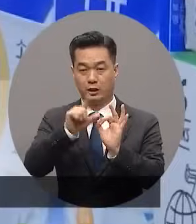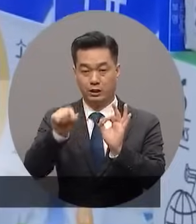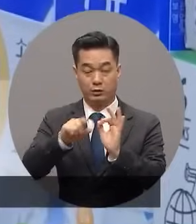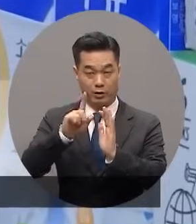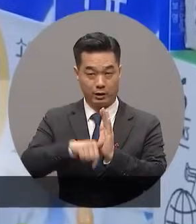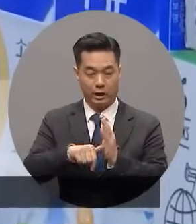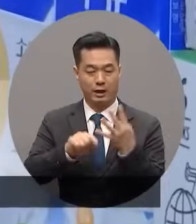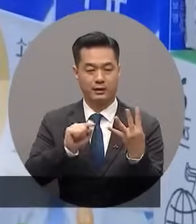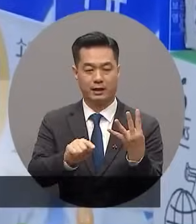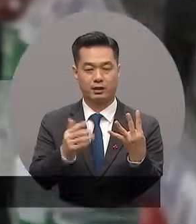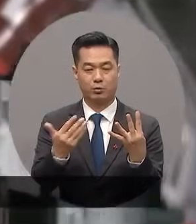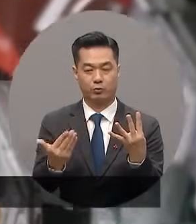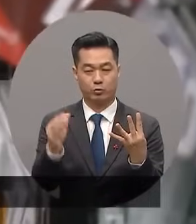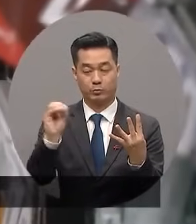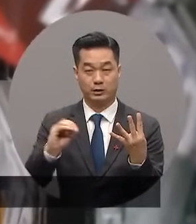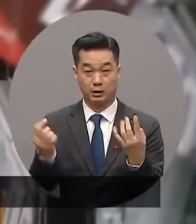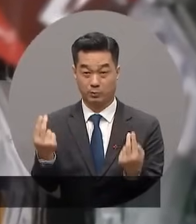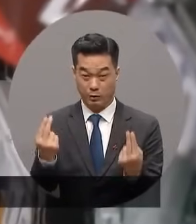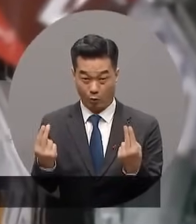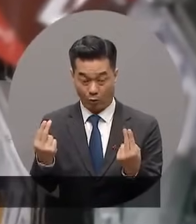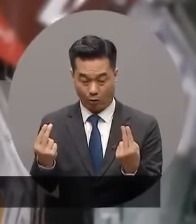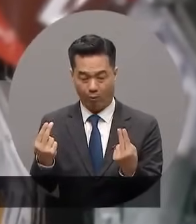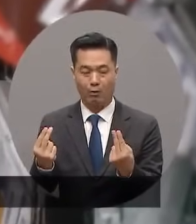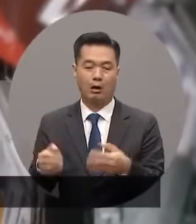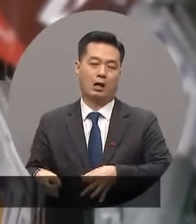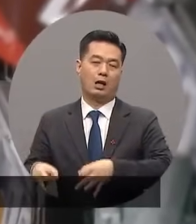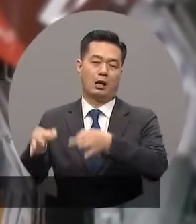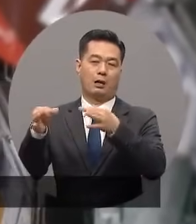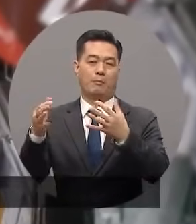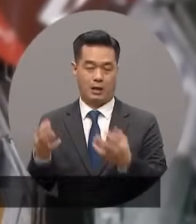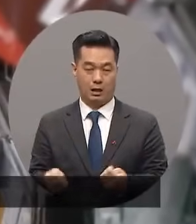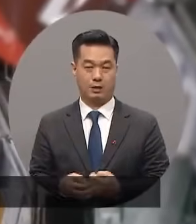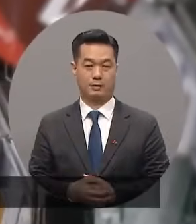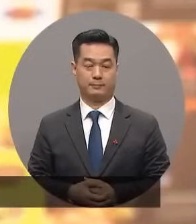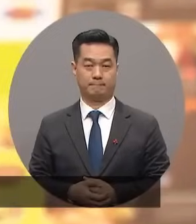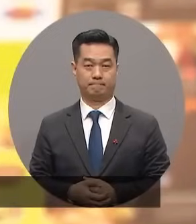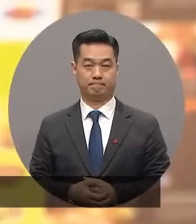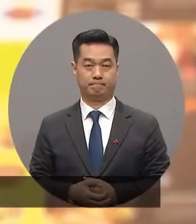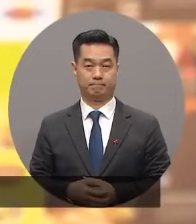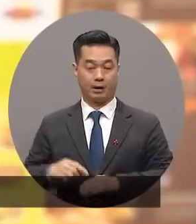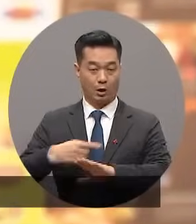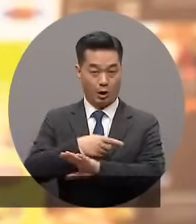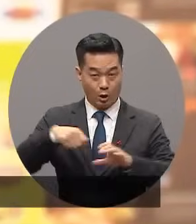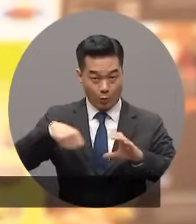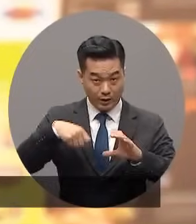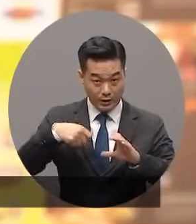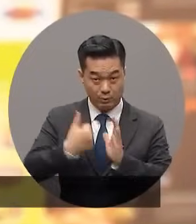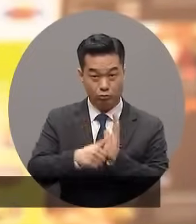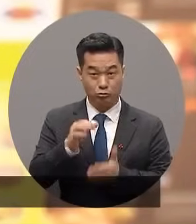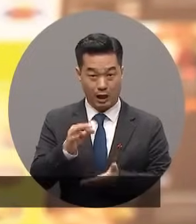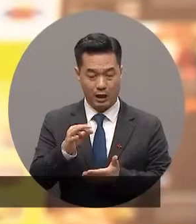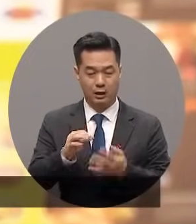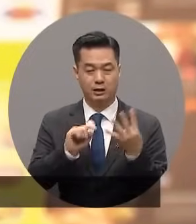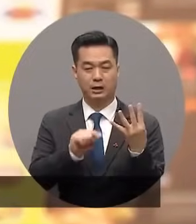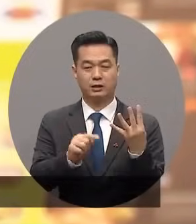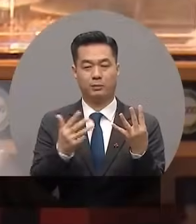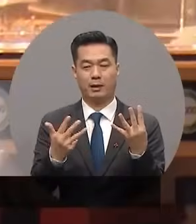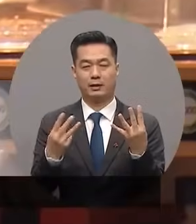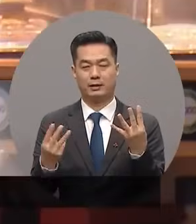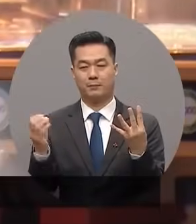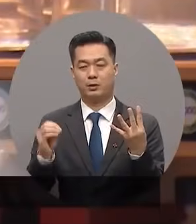상승률 4.9%와 비교해도 상승폭이 더 커졌습니다. 외식 물가 상승률 역시